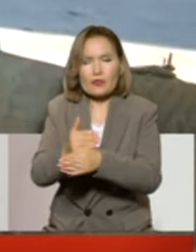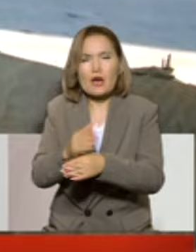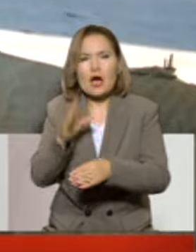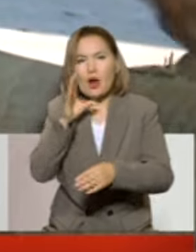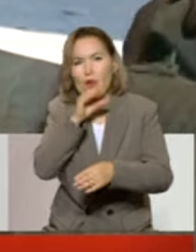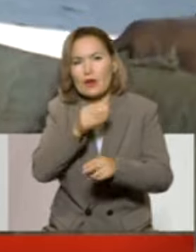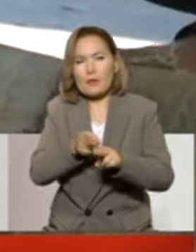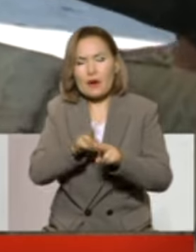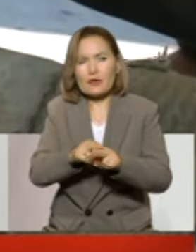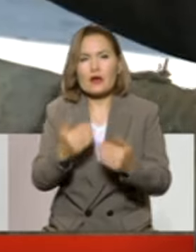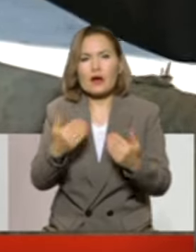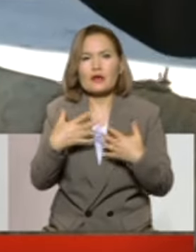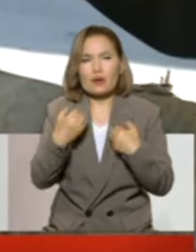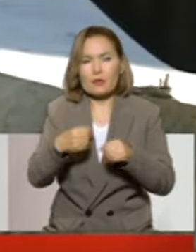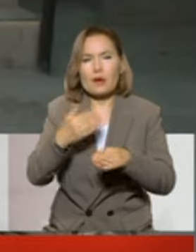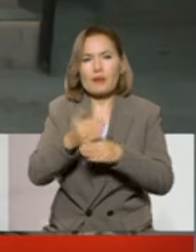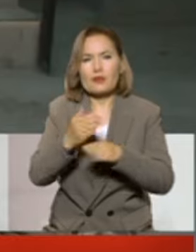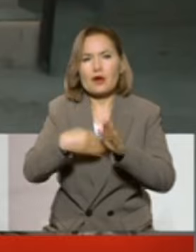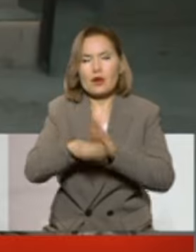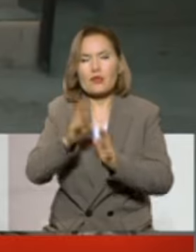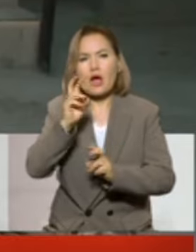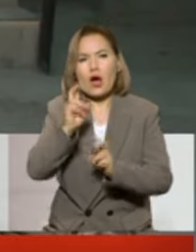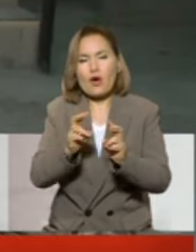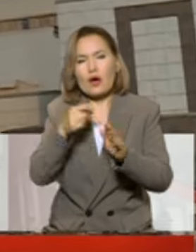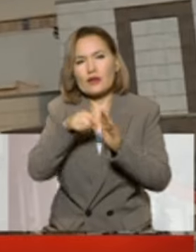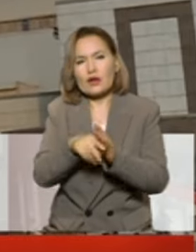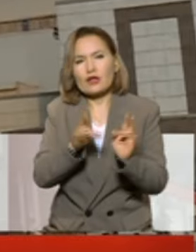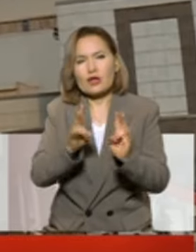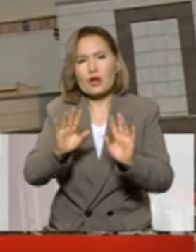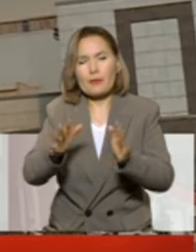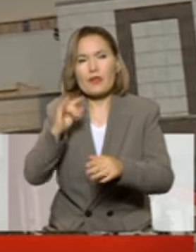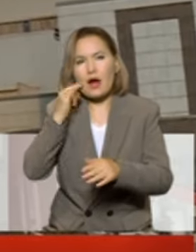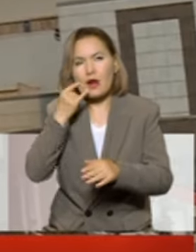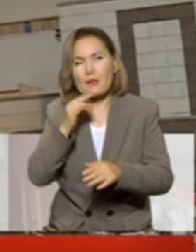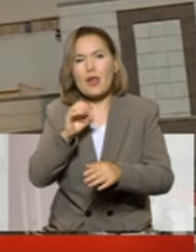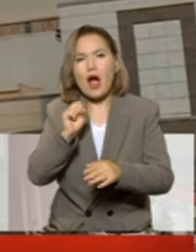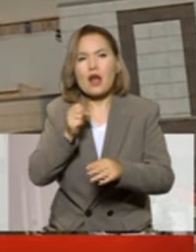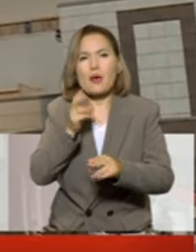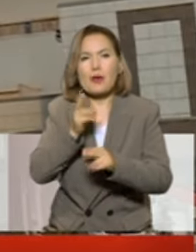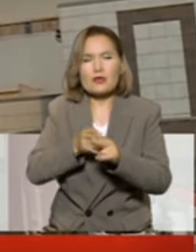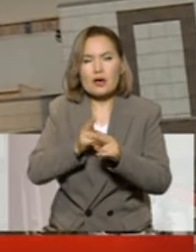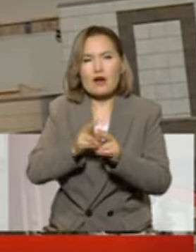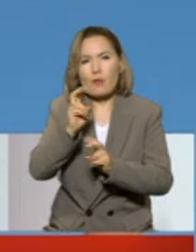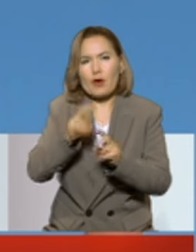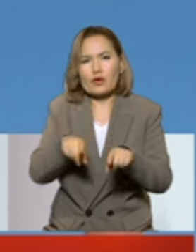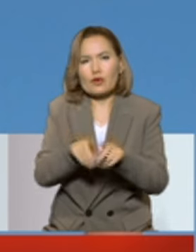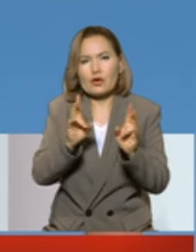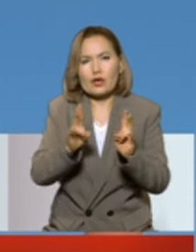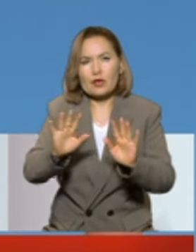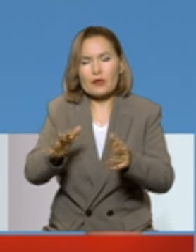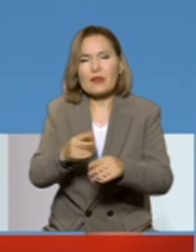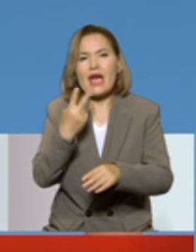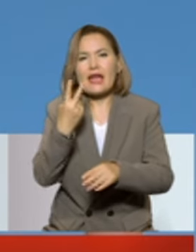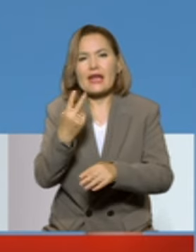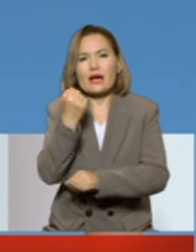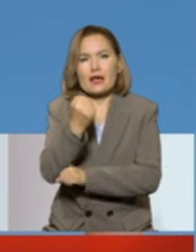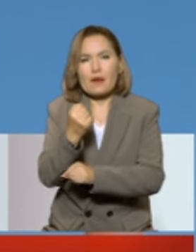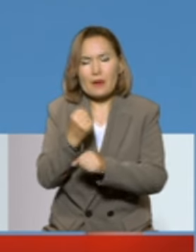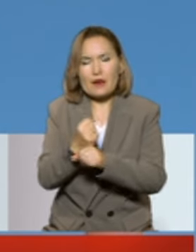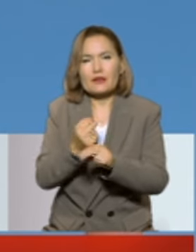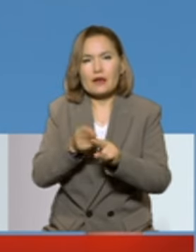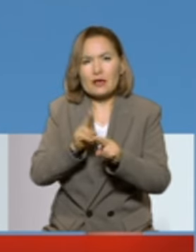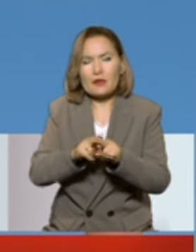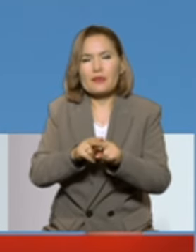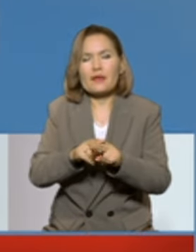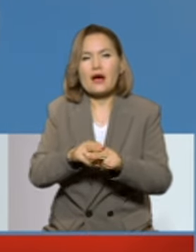көрсетіп жатыр. Жағдайлары тұрақты. Өндіріс орындағы оқыс оқиға Павлодар алюминий зауытында да тіркелді. Мұнда екі жұмысшыға